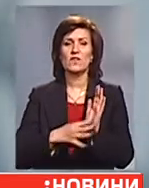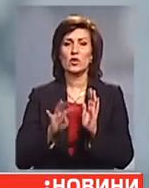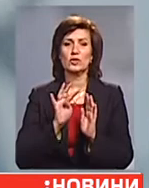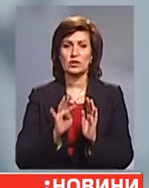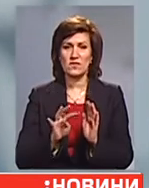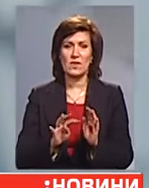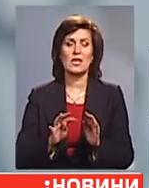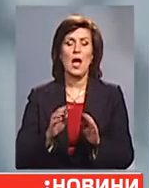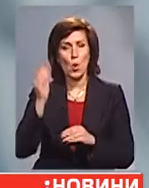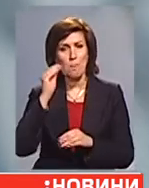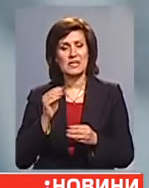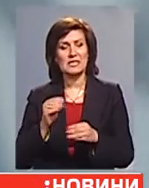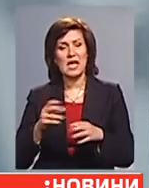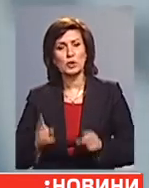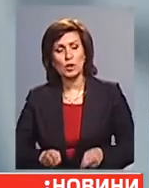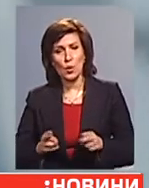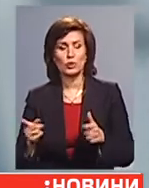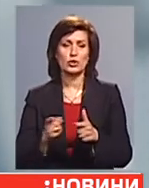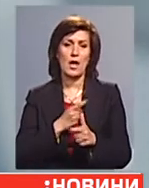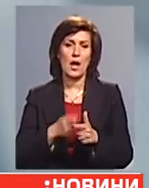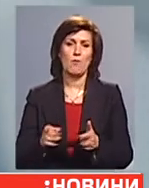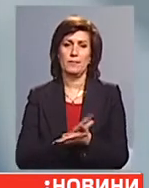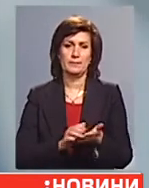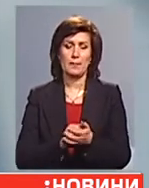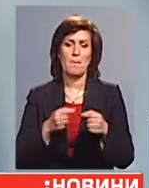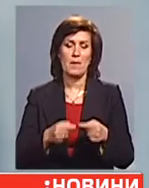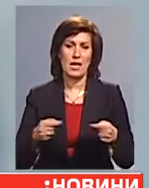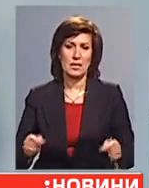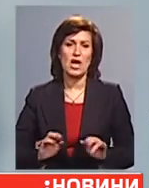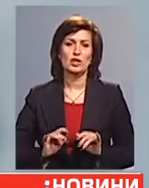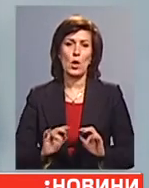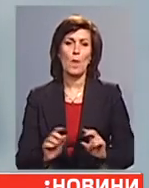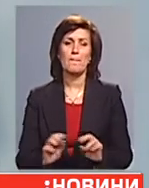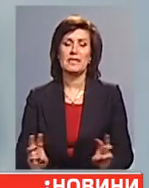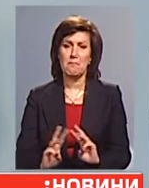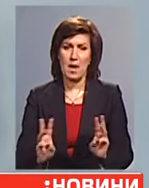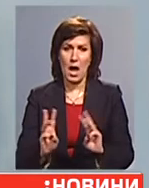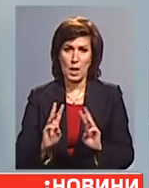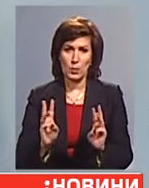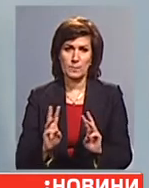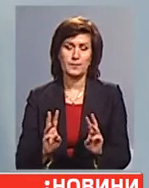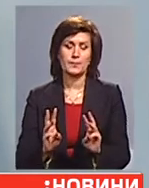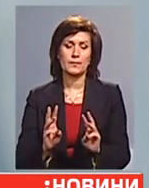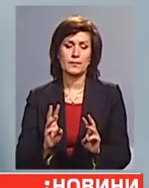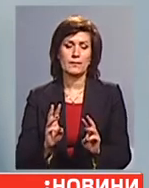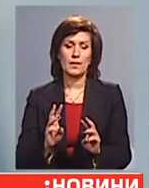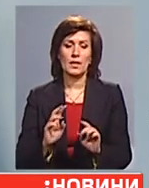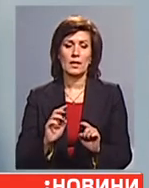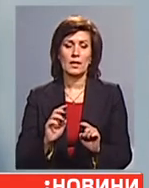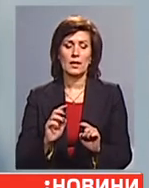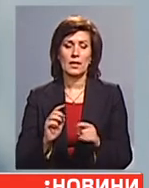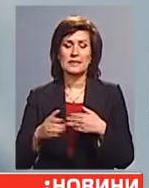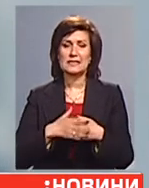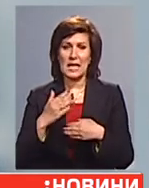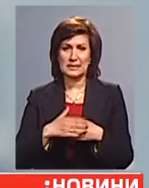або пошкодження майна, вчинене шляхом підпалу, вибуху чи іншим загальнобезпечним способом Кримінального кодексу України». Санкція цієї